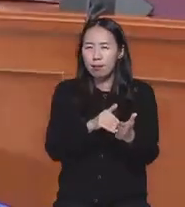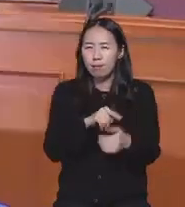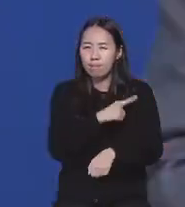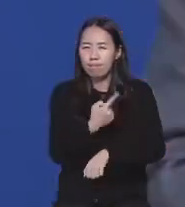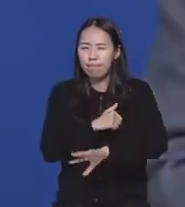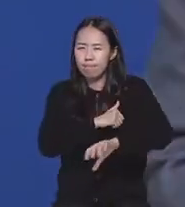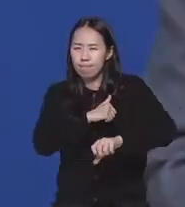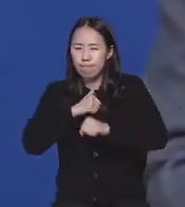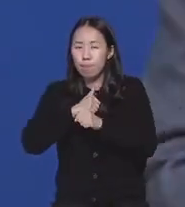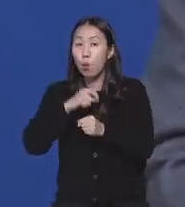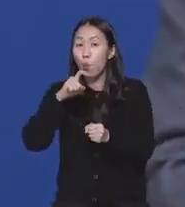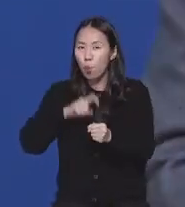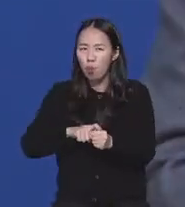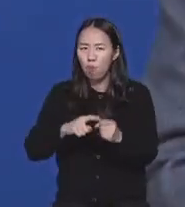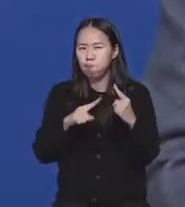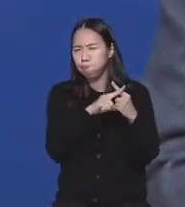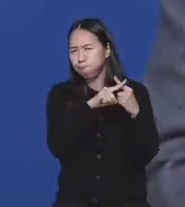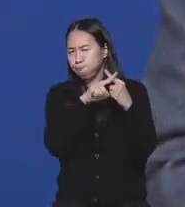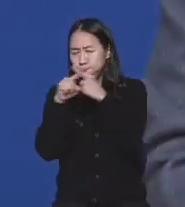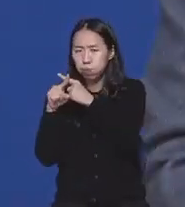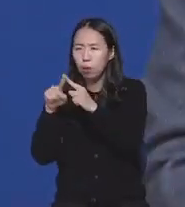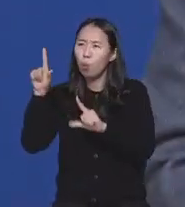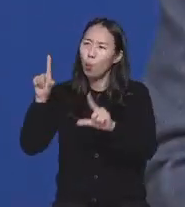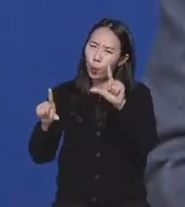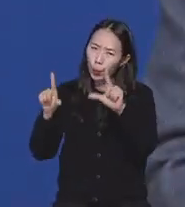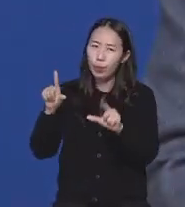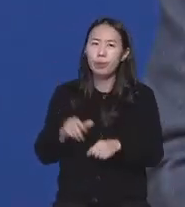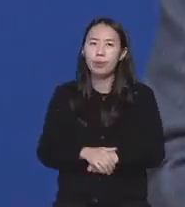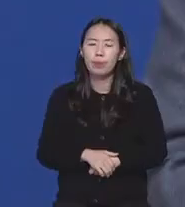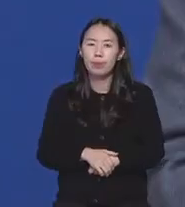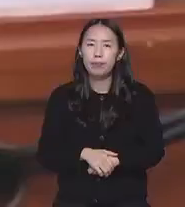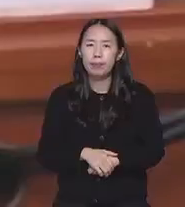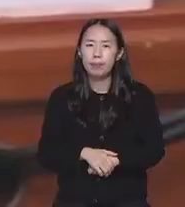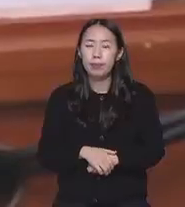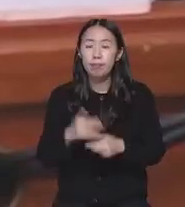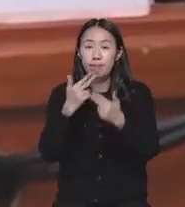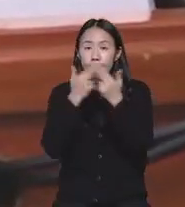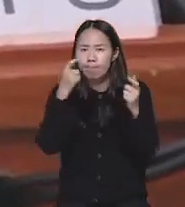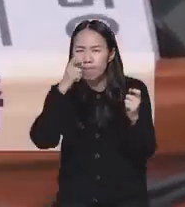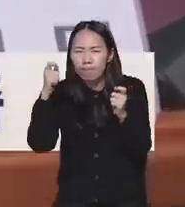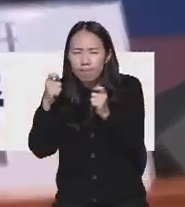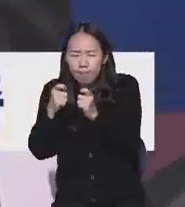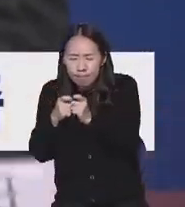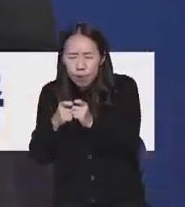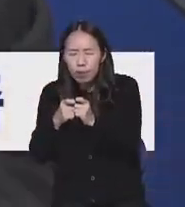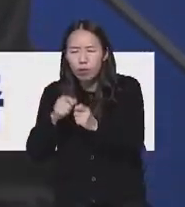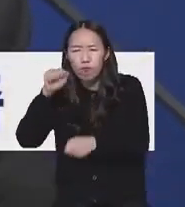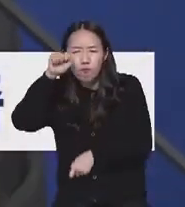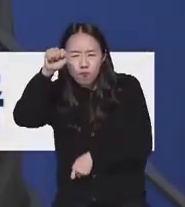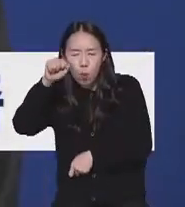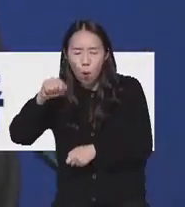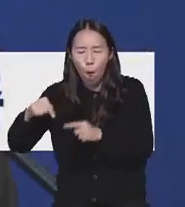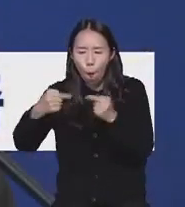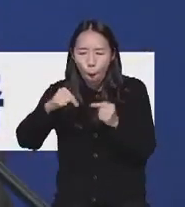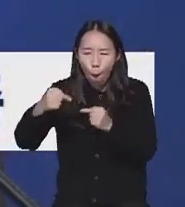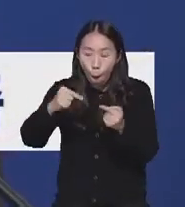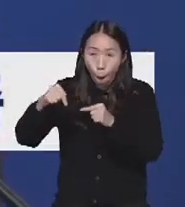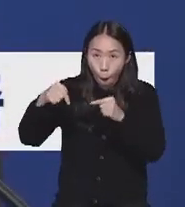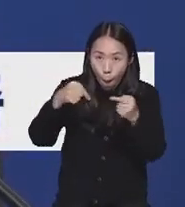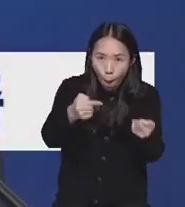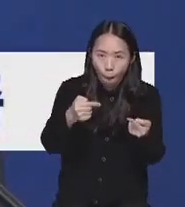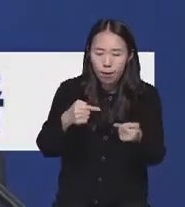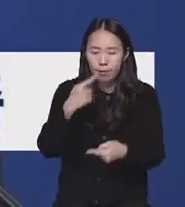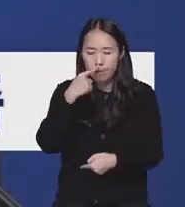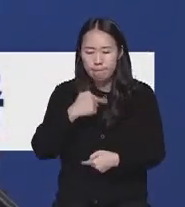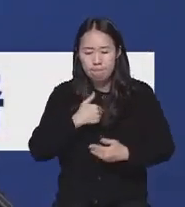놓지 않기 위해 무리수도 불사하고 있다는 해석입니다. 친명계를 원내에 대거 진입시켜 대선 가도에